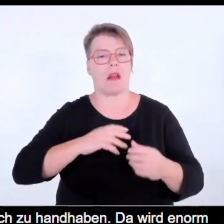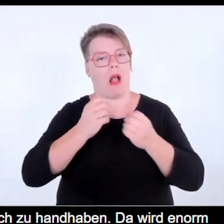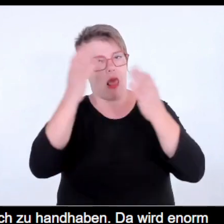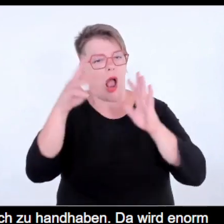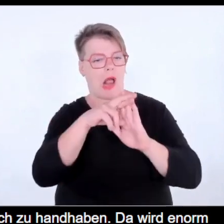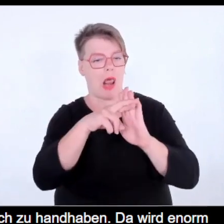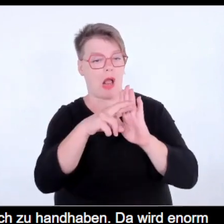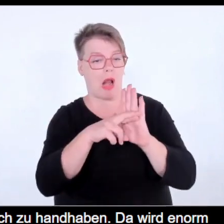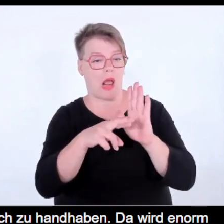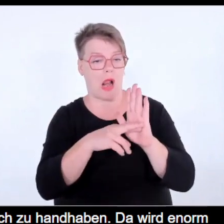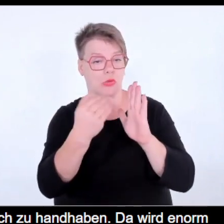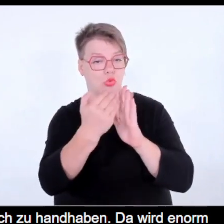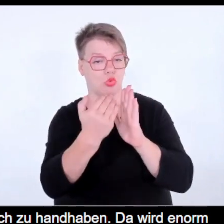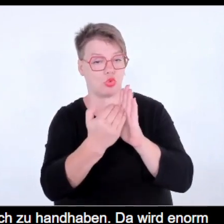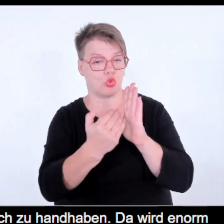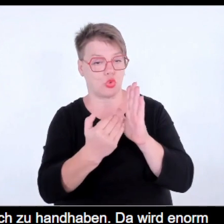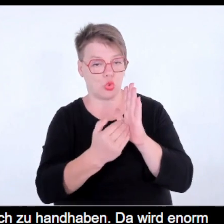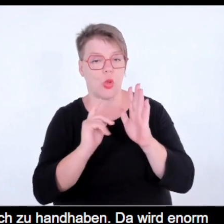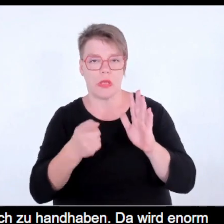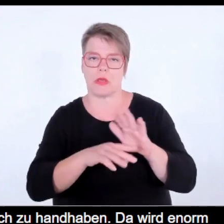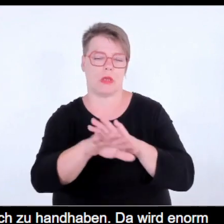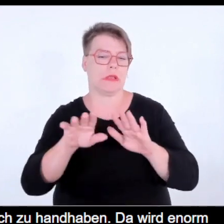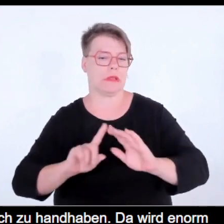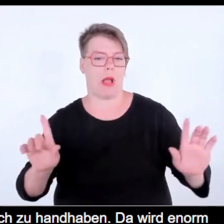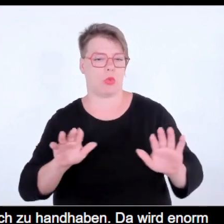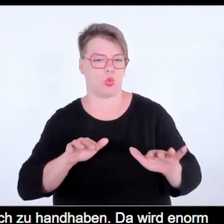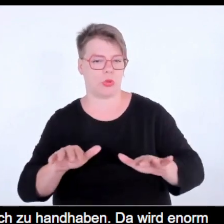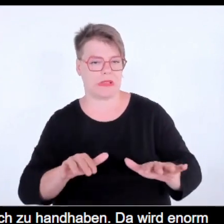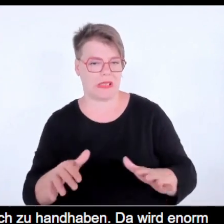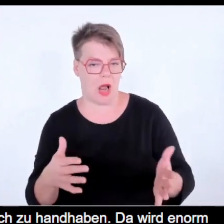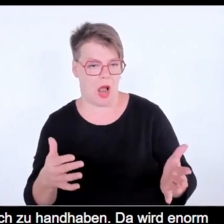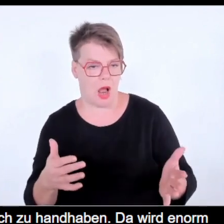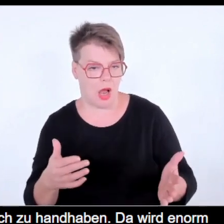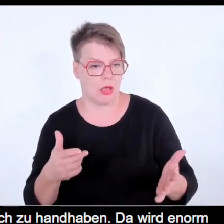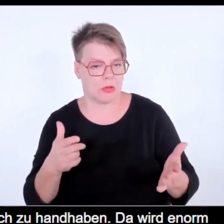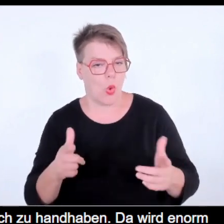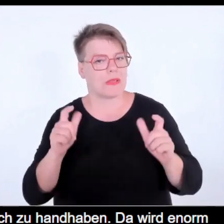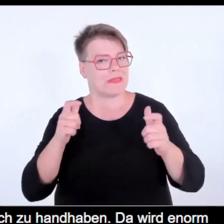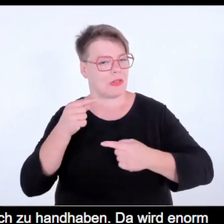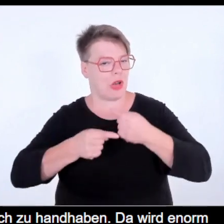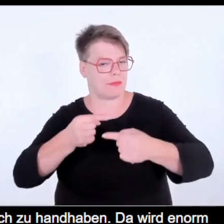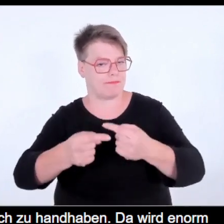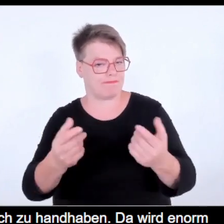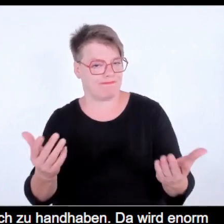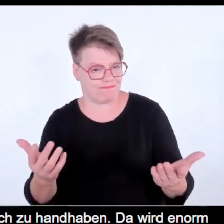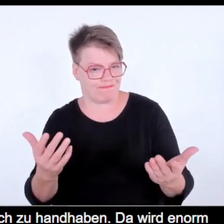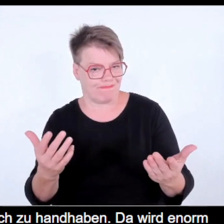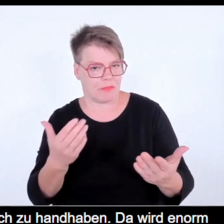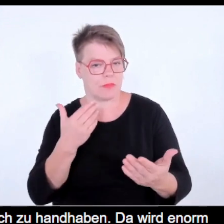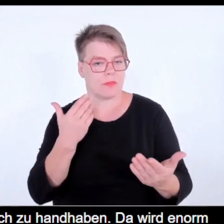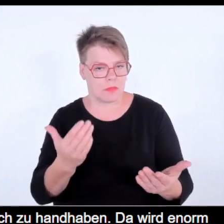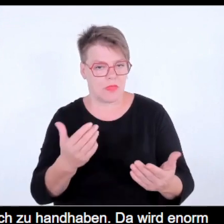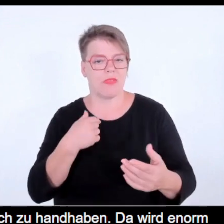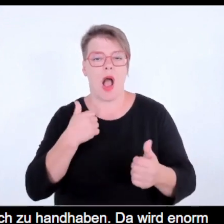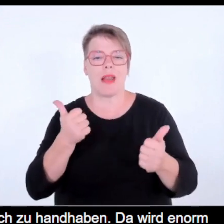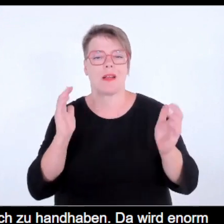Geldforderungen, wie beispielsweise die Umwelthilfe, die das ja gern gemacht hat, dann ist das einfach nicht angemessen, da muss sich was ändern. Und wir haben in Bayern jetzt mal auch nach vielen Gesprächen,